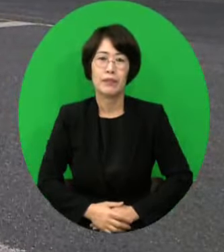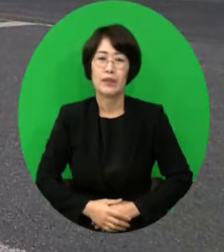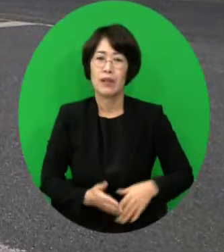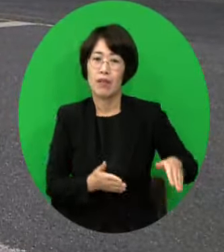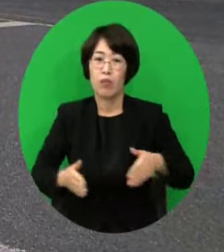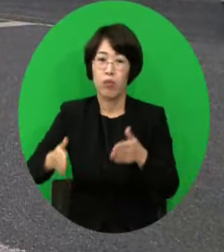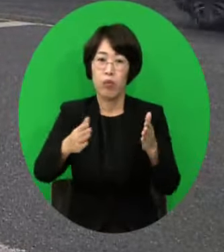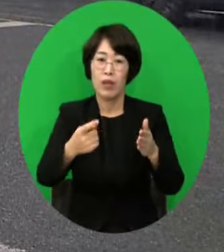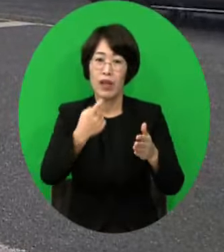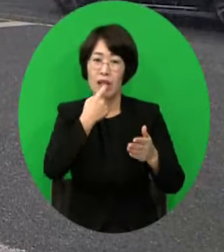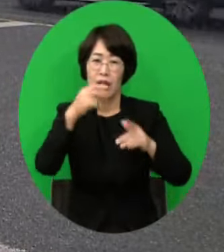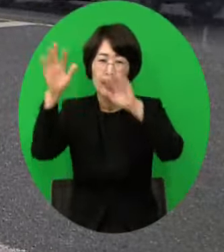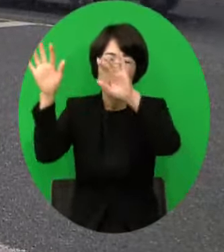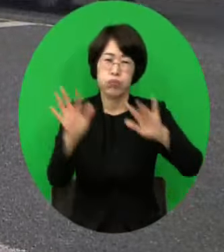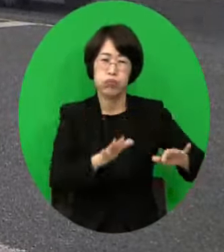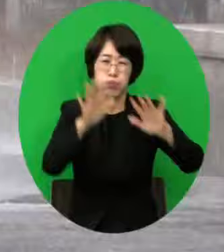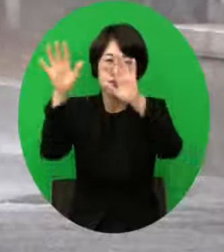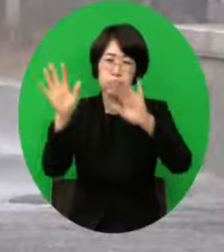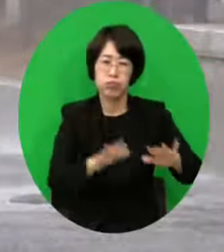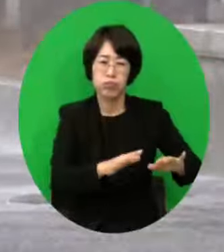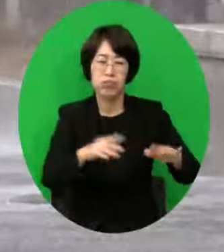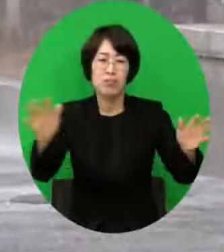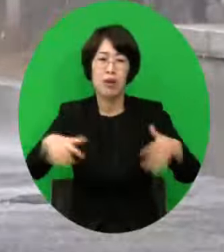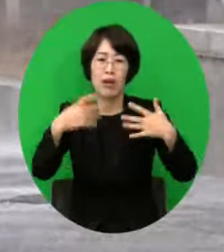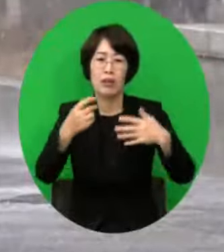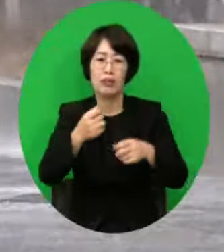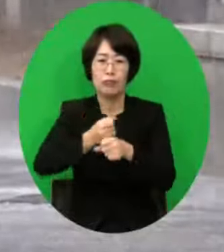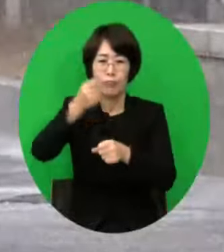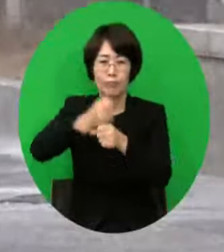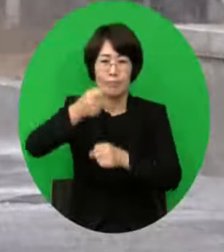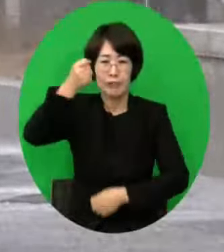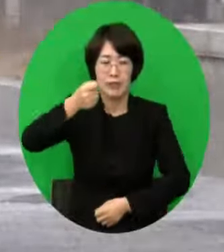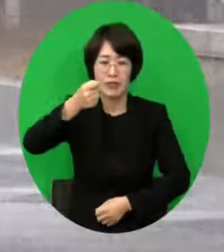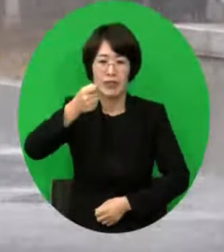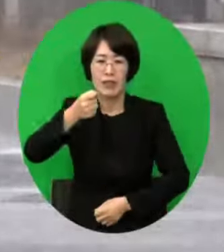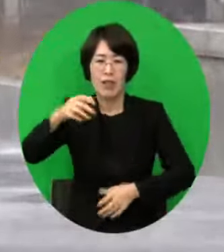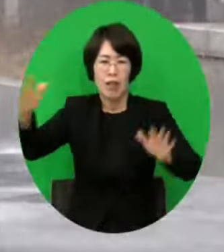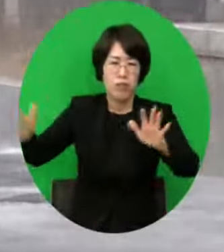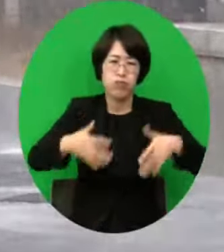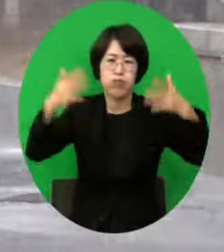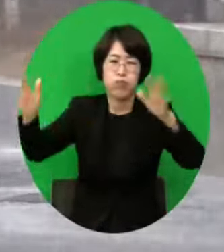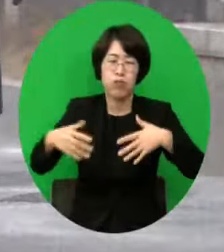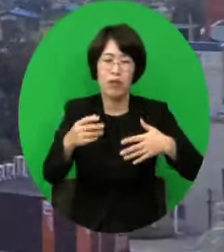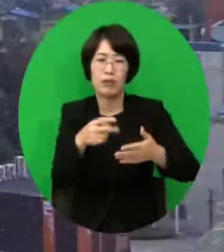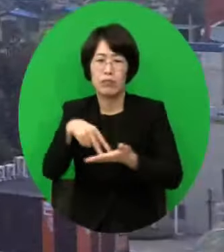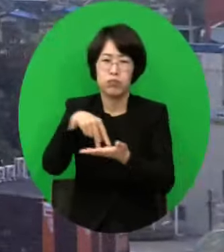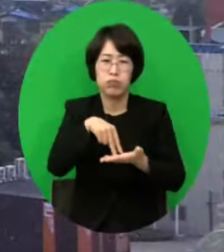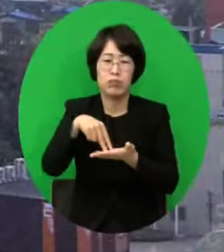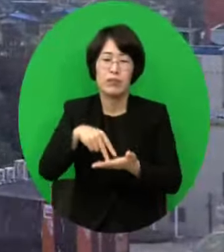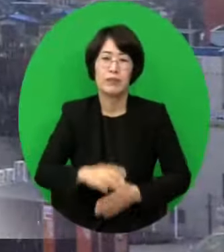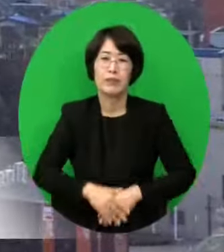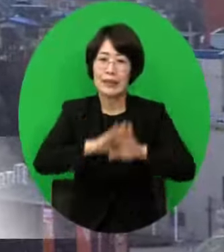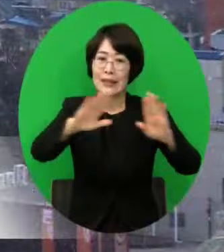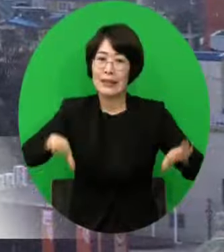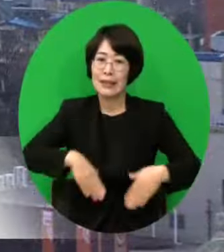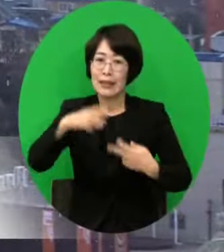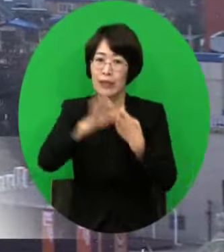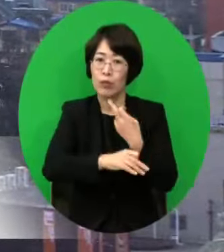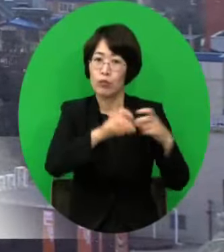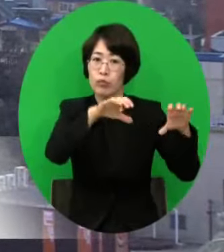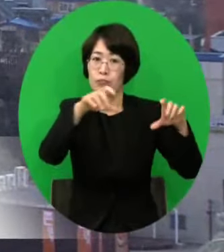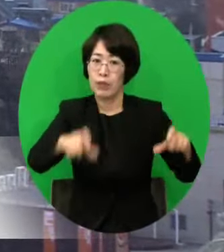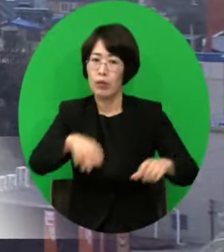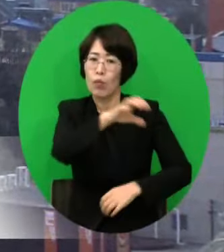도로 위로 눈보라가 휘몰아칩니다. 우산을 쓴 시민들은 강한 바람에 휘청입니다. 전남 서부권